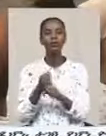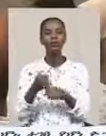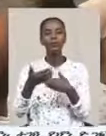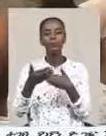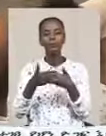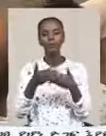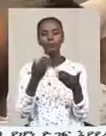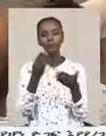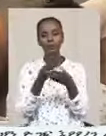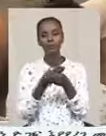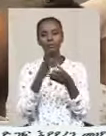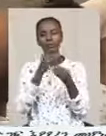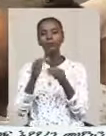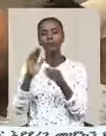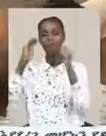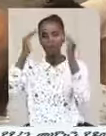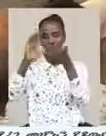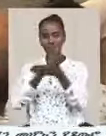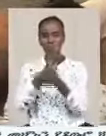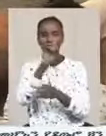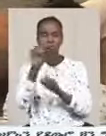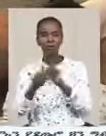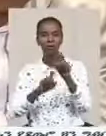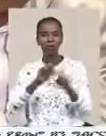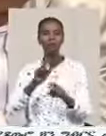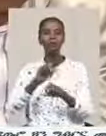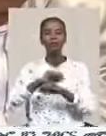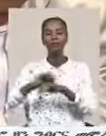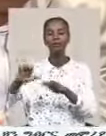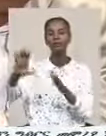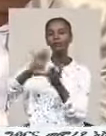ሰነዶች ዙሪያ ከመድረኩ ተሳታፊዎች ለተነሱ ጥያቄዎችም የገጠር መሬት